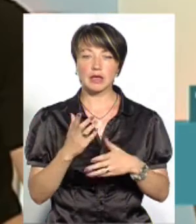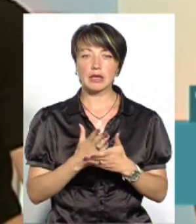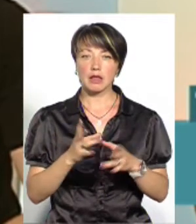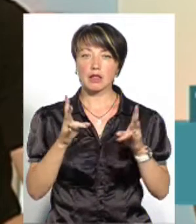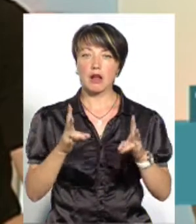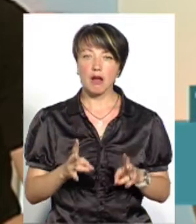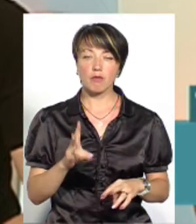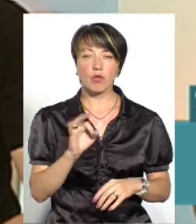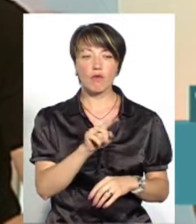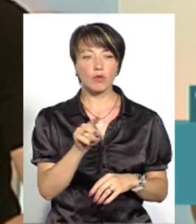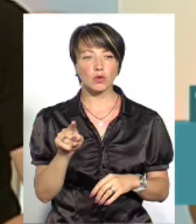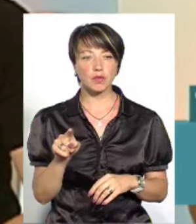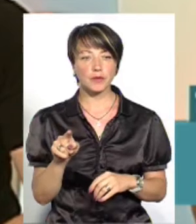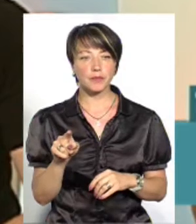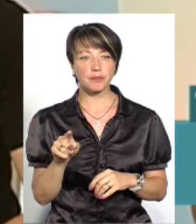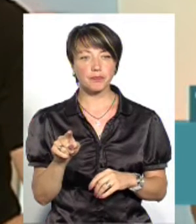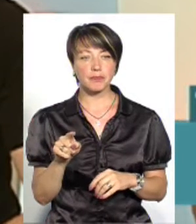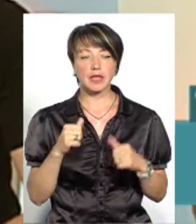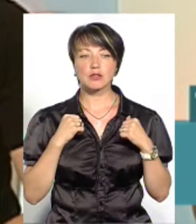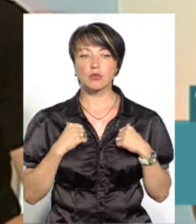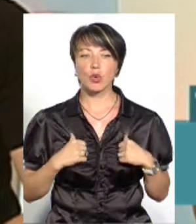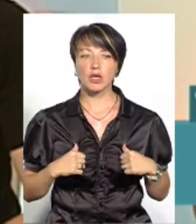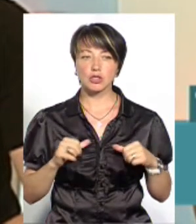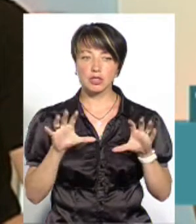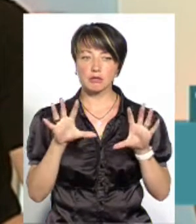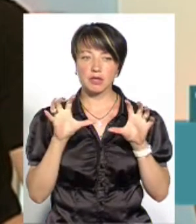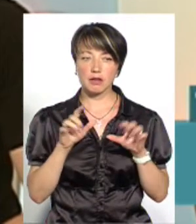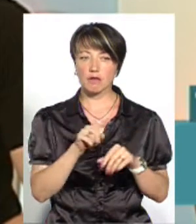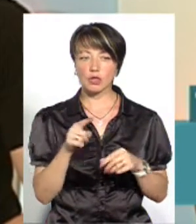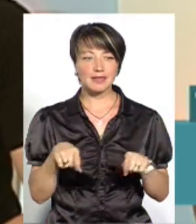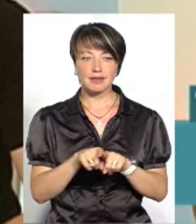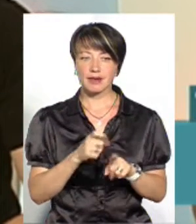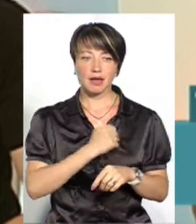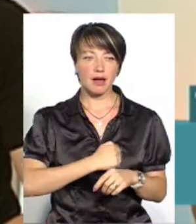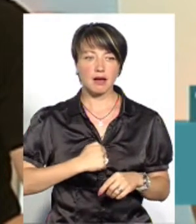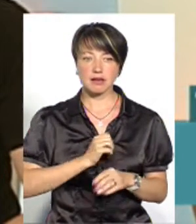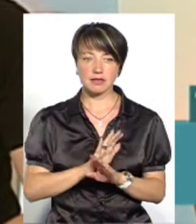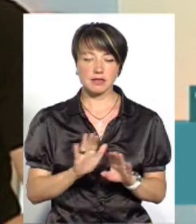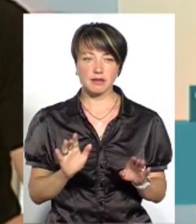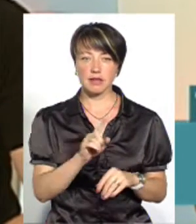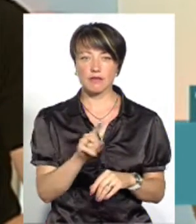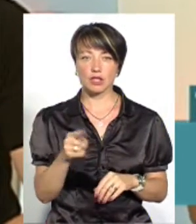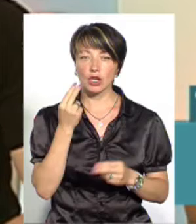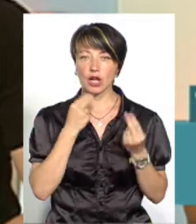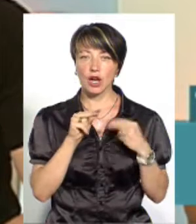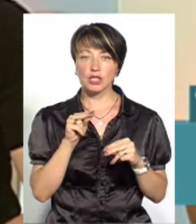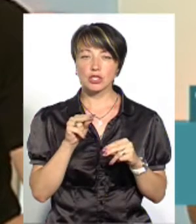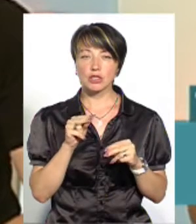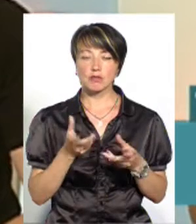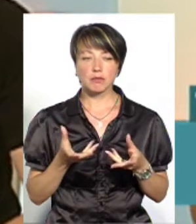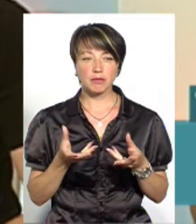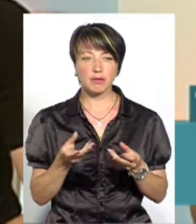травма, але вони якось її спокійніше сприйняли. Вони не такі агресивні. Вони краще